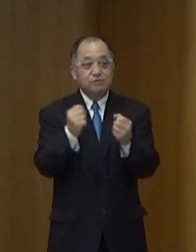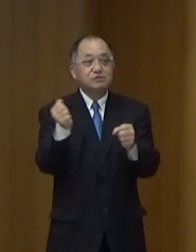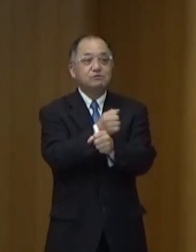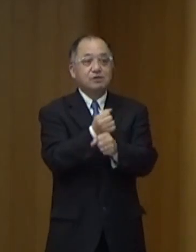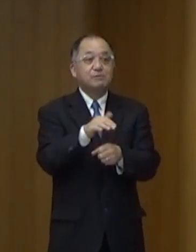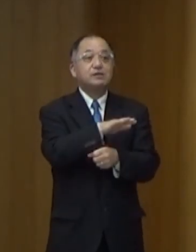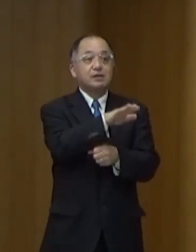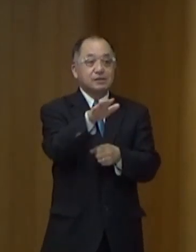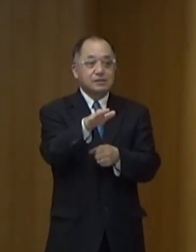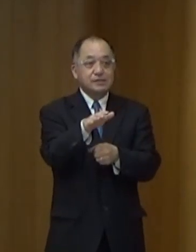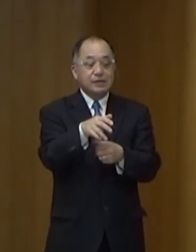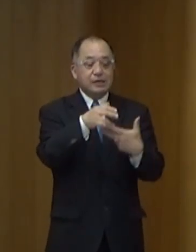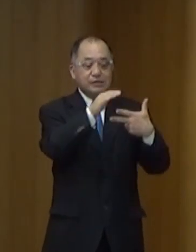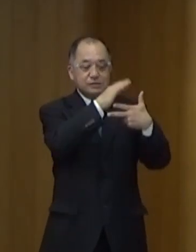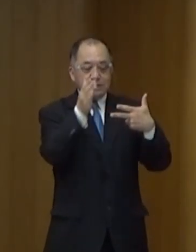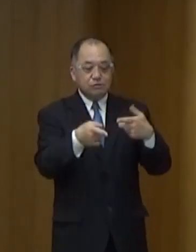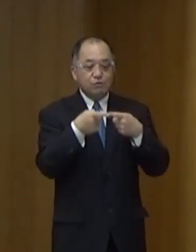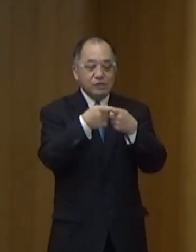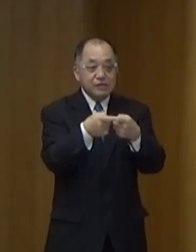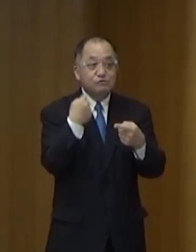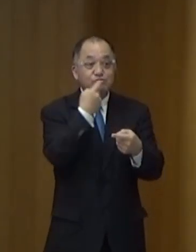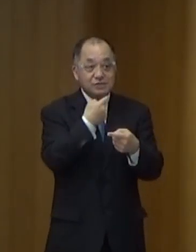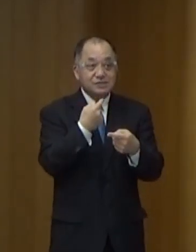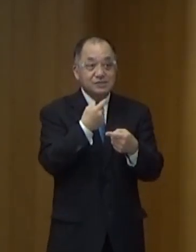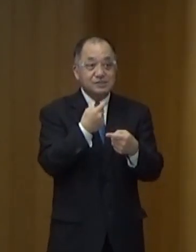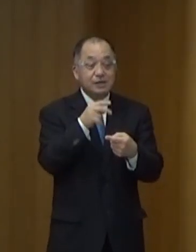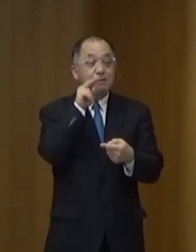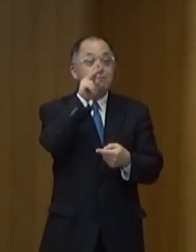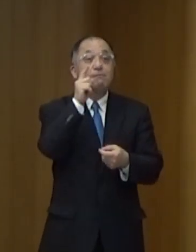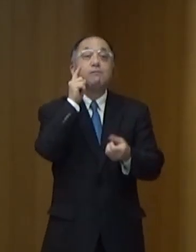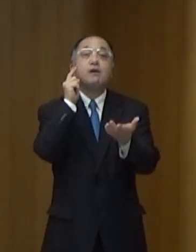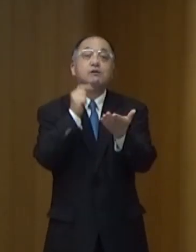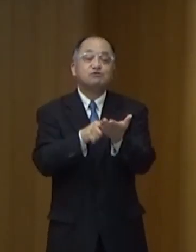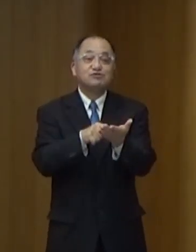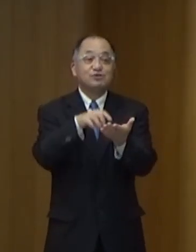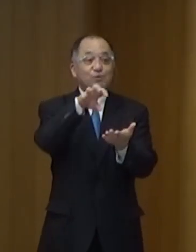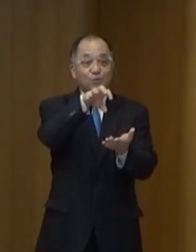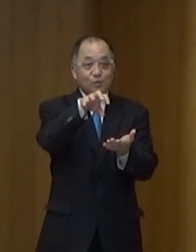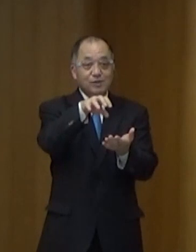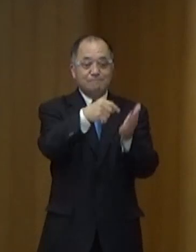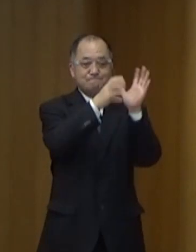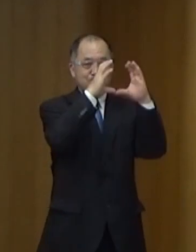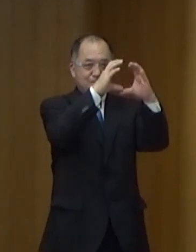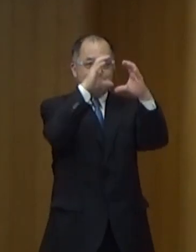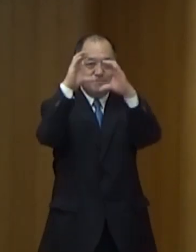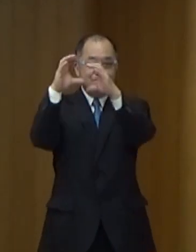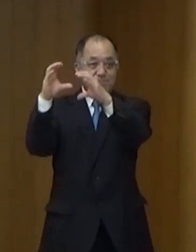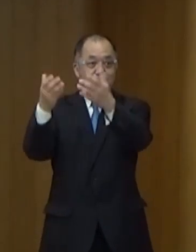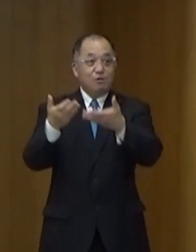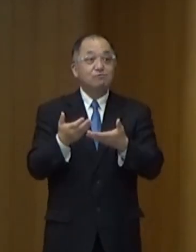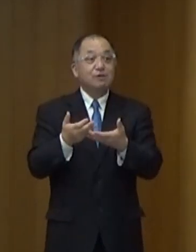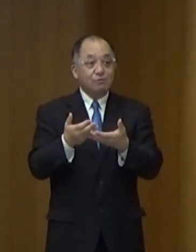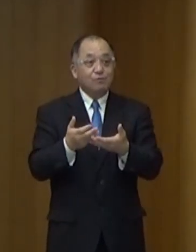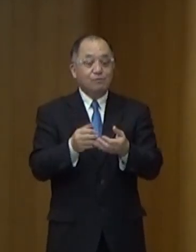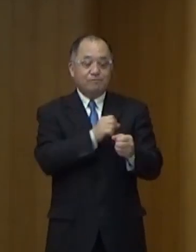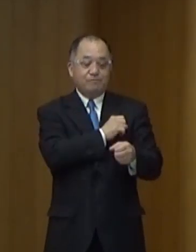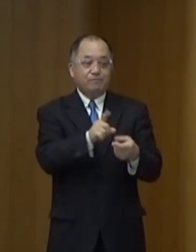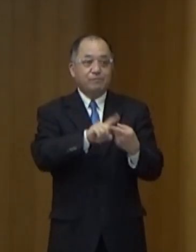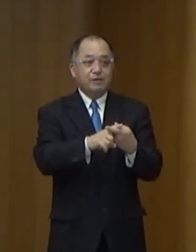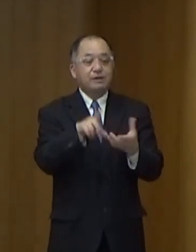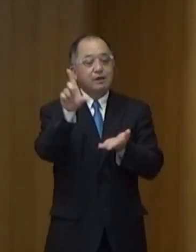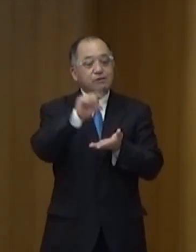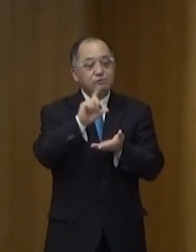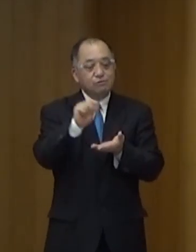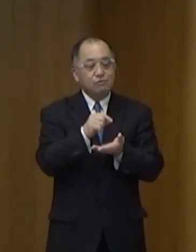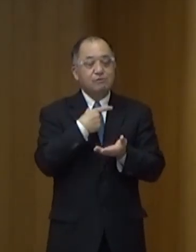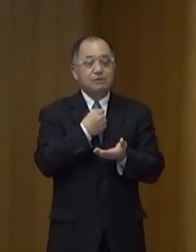施設内の入り口や受付といった目の留まりやすいそういったところに掲示をしていただくなど、積極的にご活